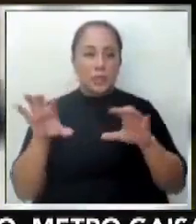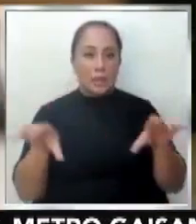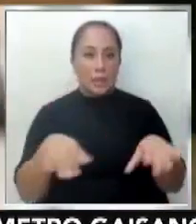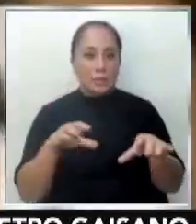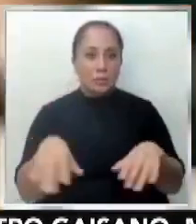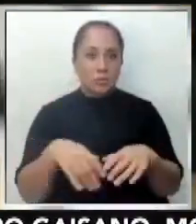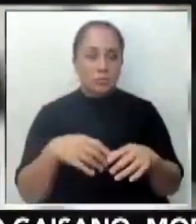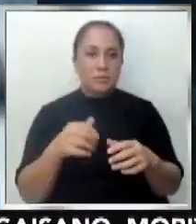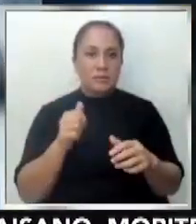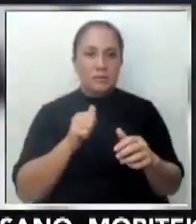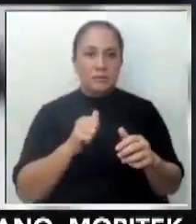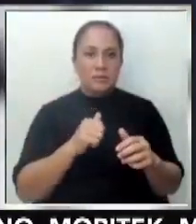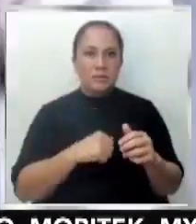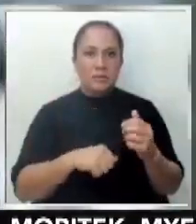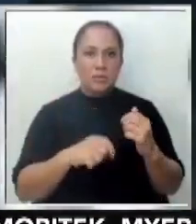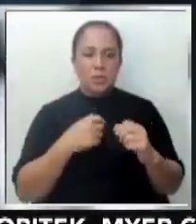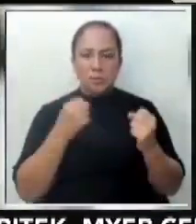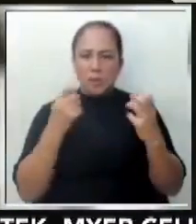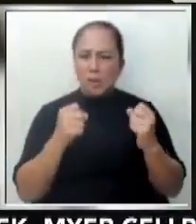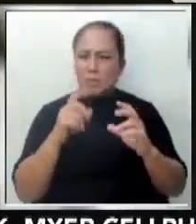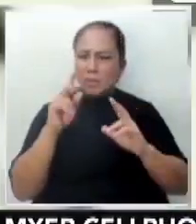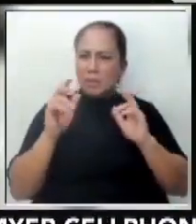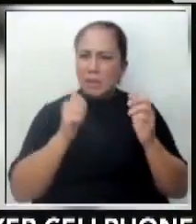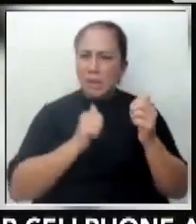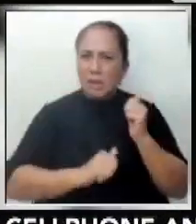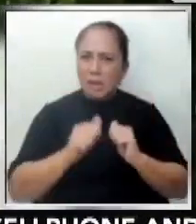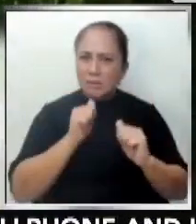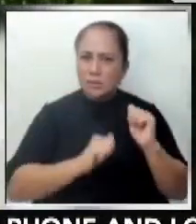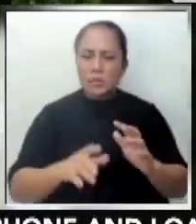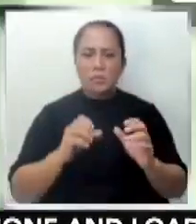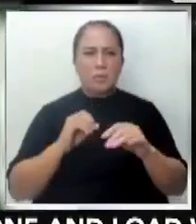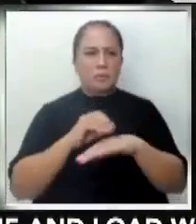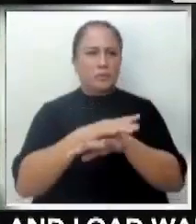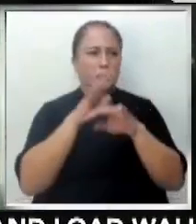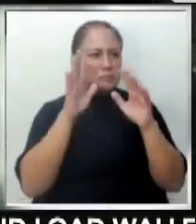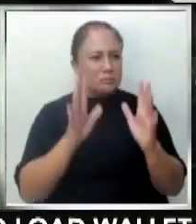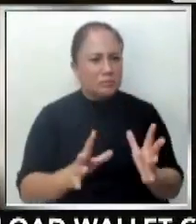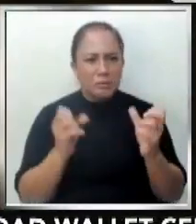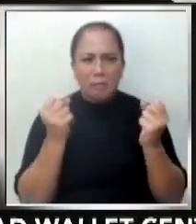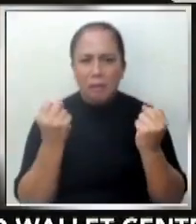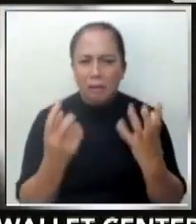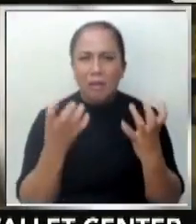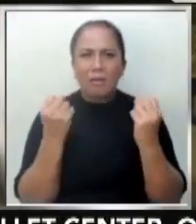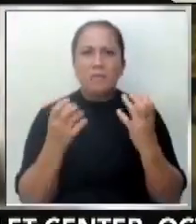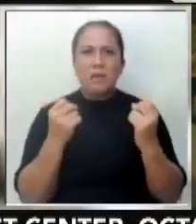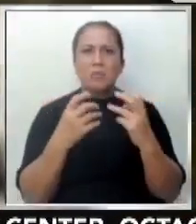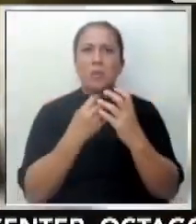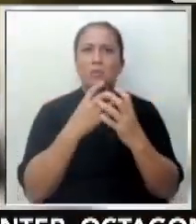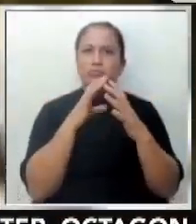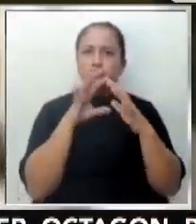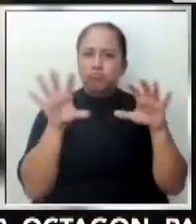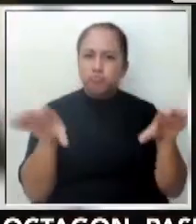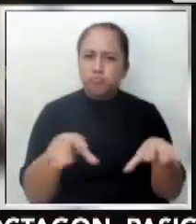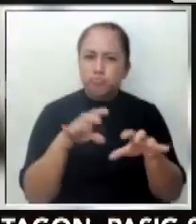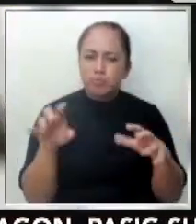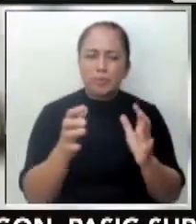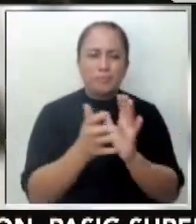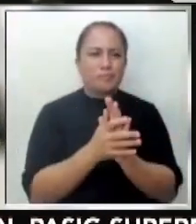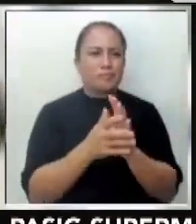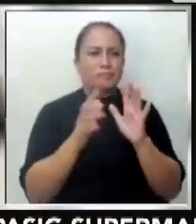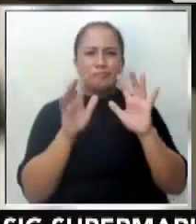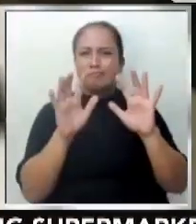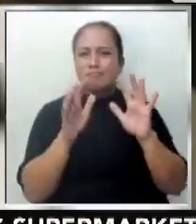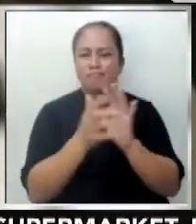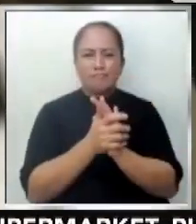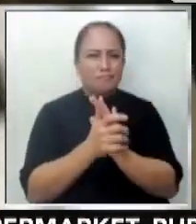Sobrang daming artista, sobrang daming influencer, sobrang effort, sobrang galing.